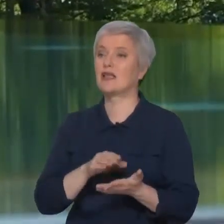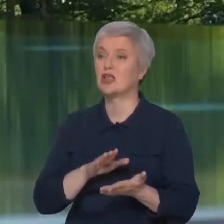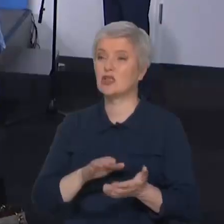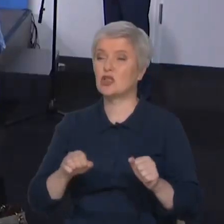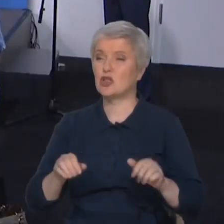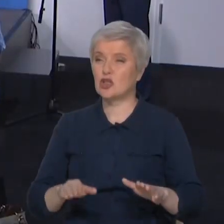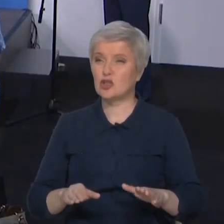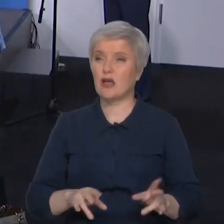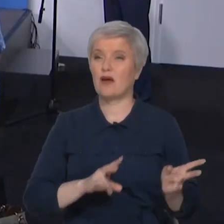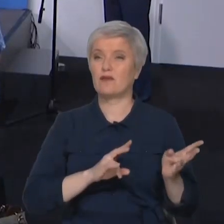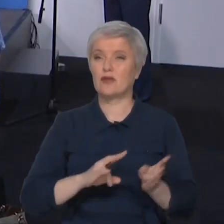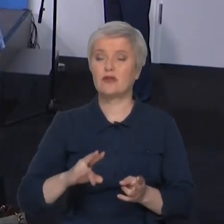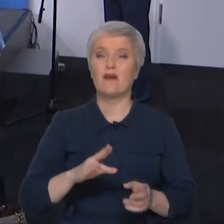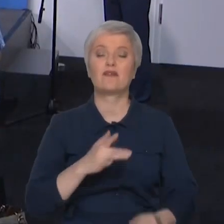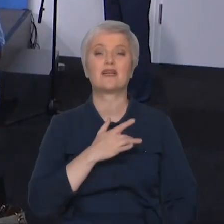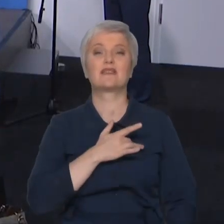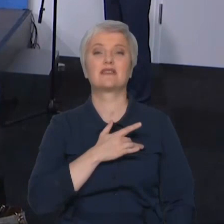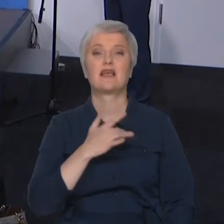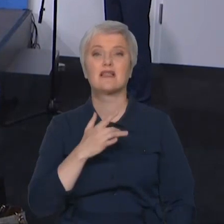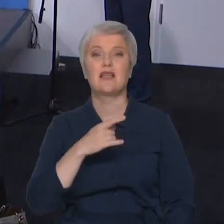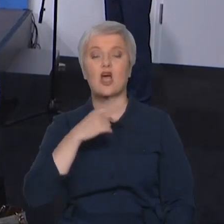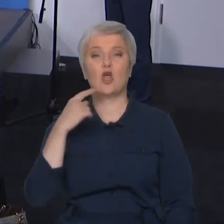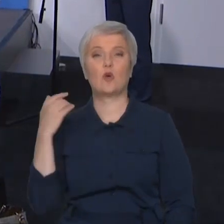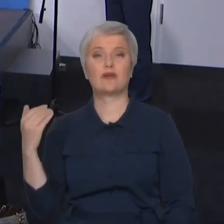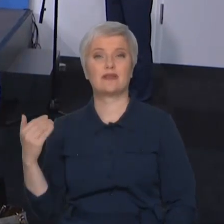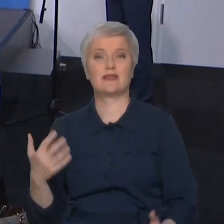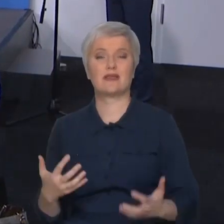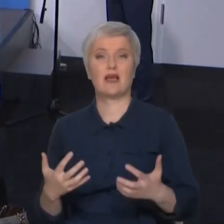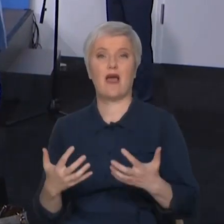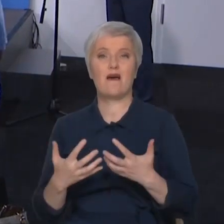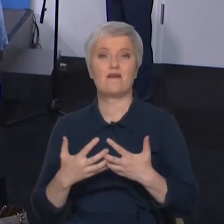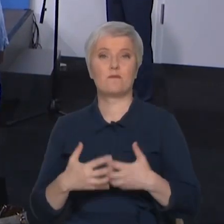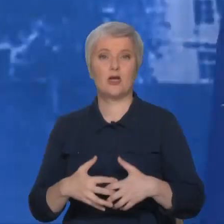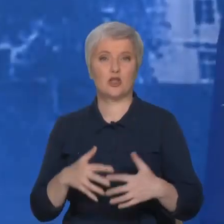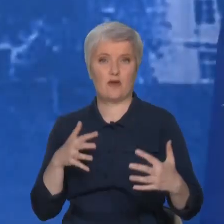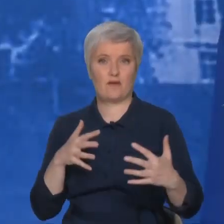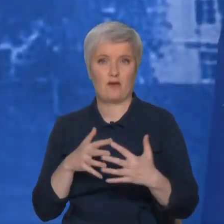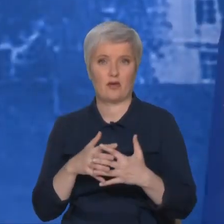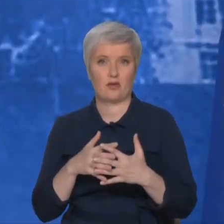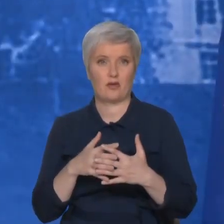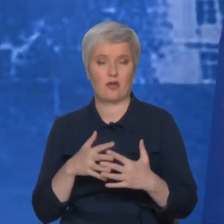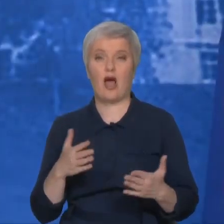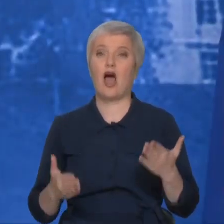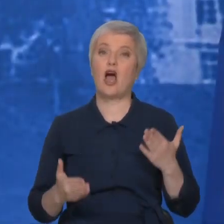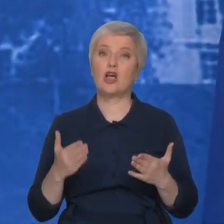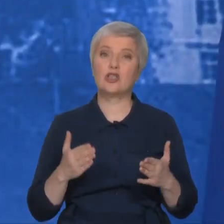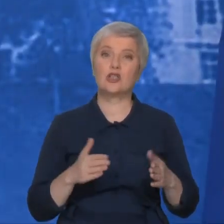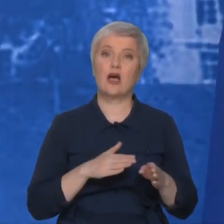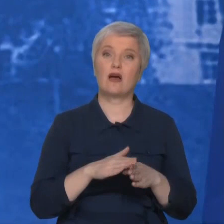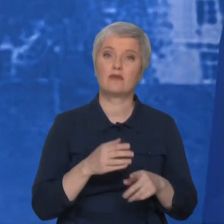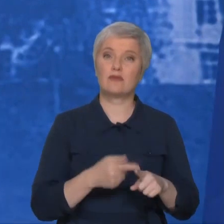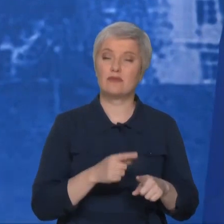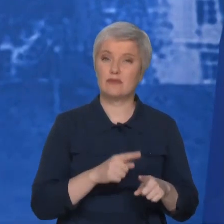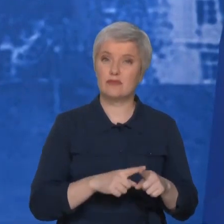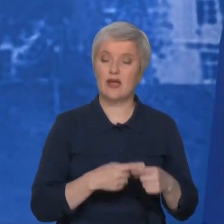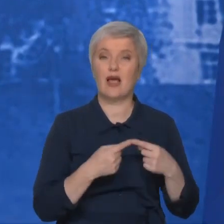серце російської воєнної машини. Утім, поки що інтрига, чи доєднається до золотих санкцій країни Європейського Союзу. Я запитувала сьогодні